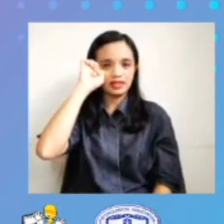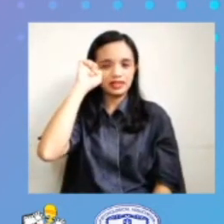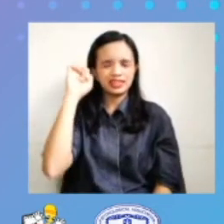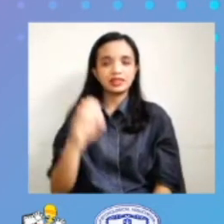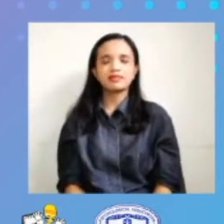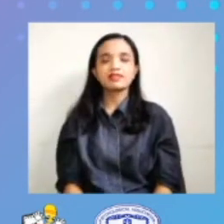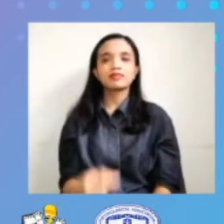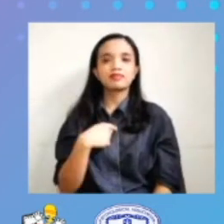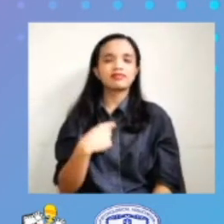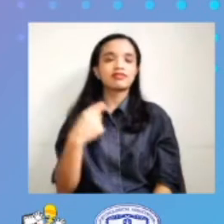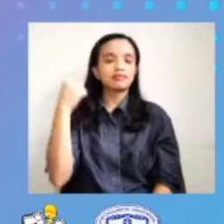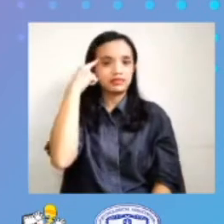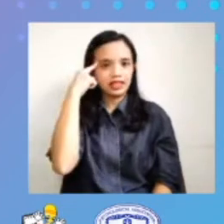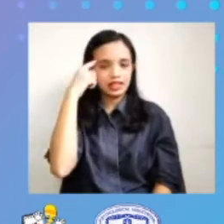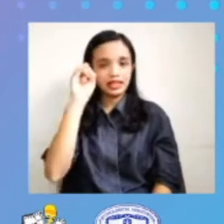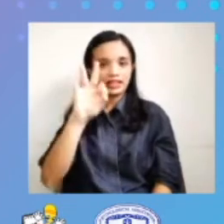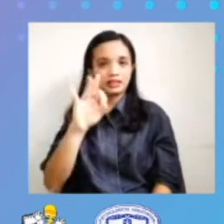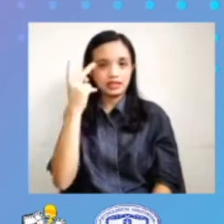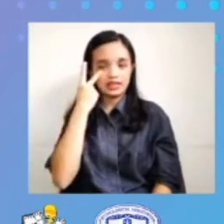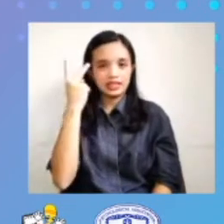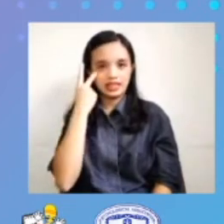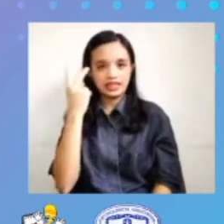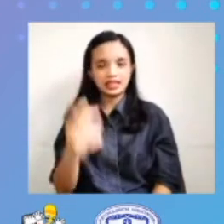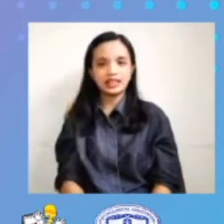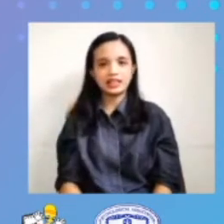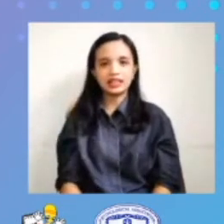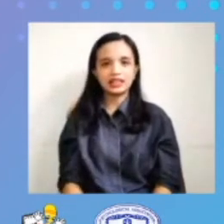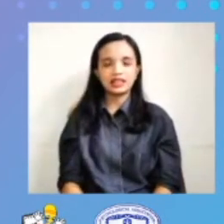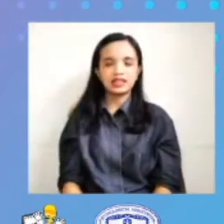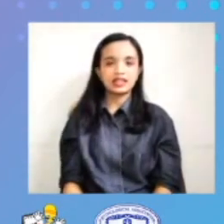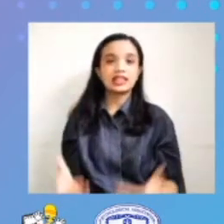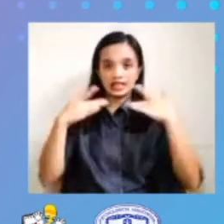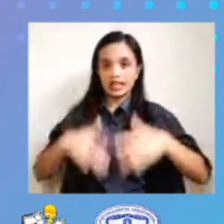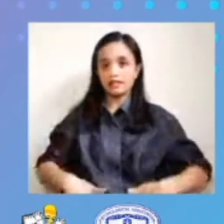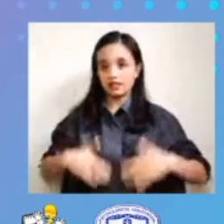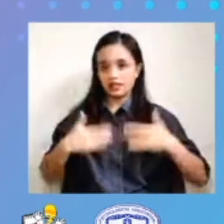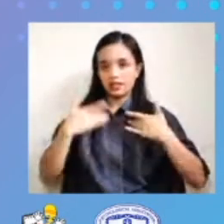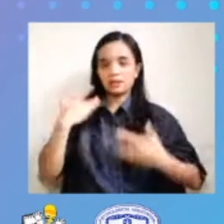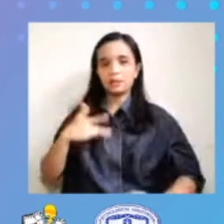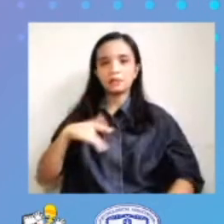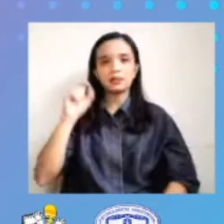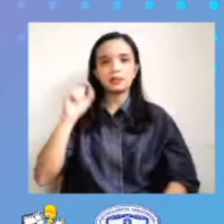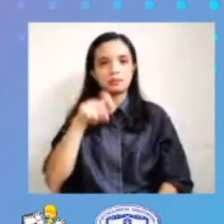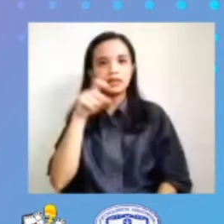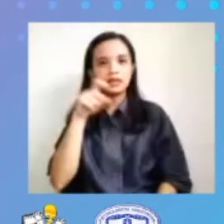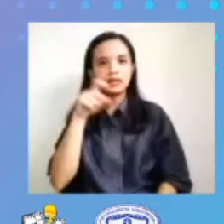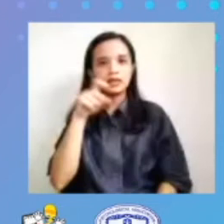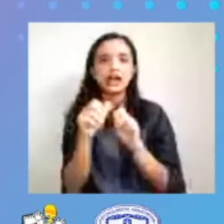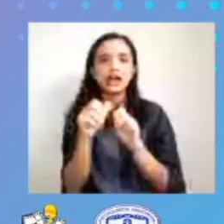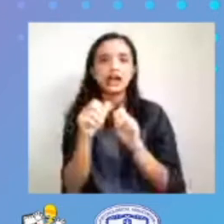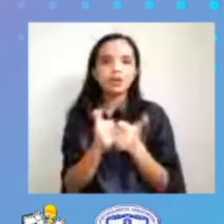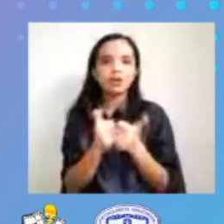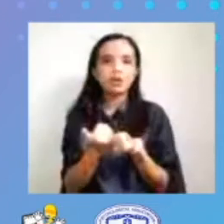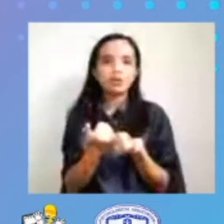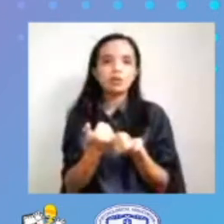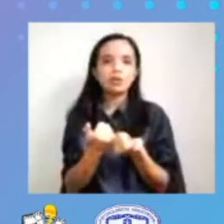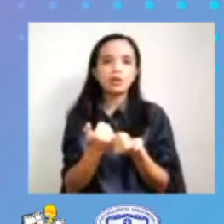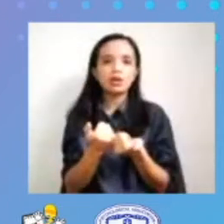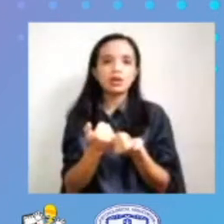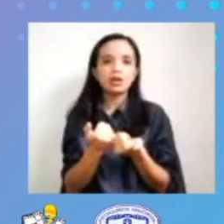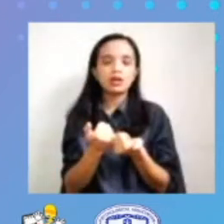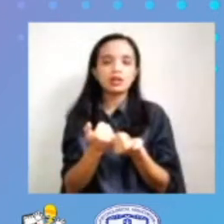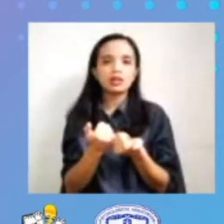pinggang Pinoy, yung talagang ensure natin na kumakain tayo ng go, glow, and grow food and drink enough